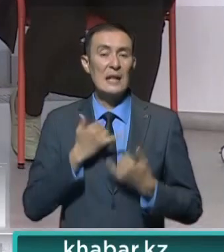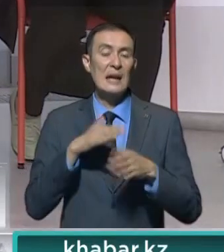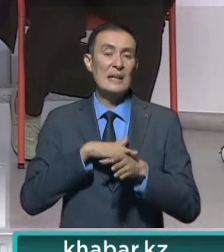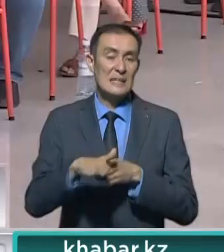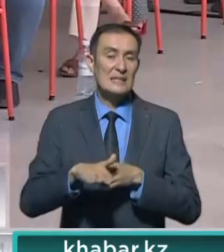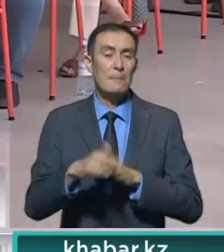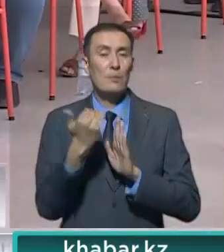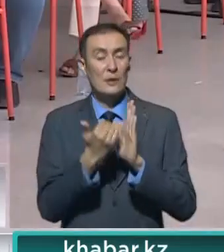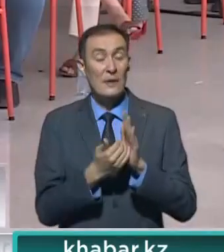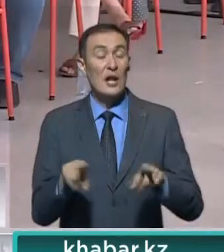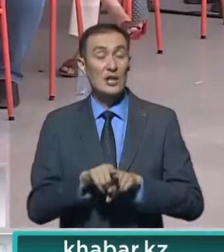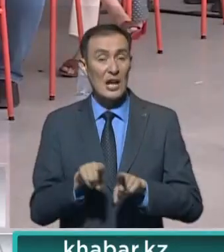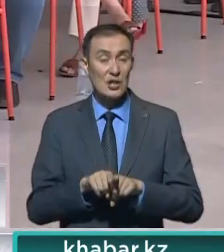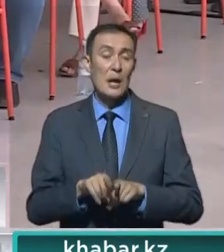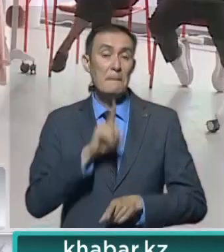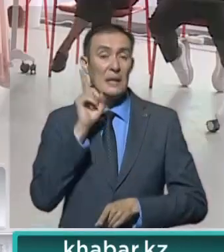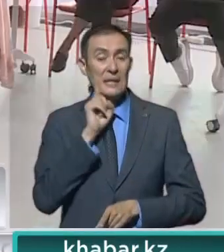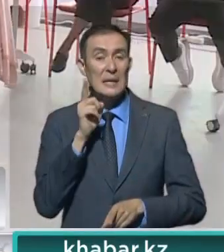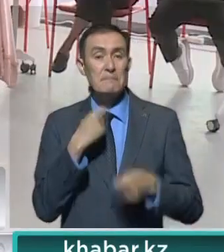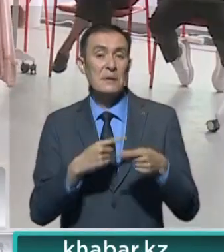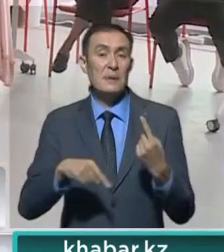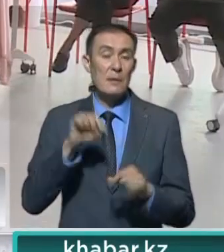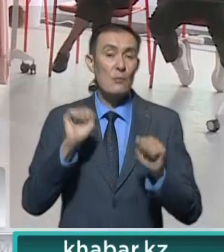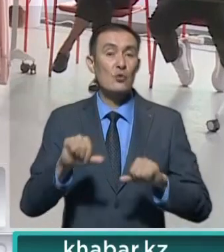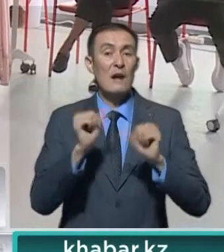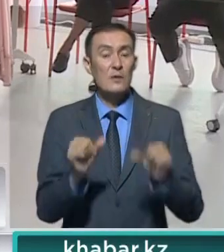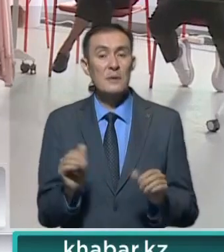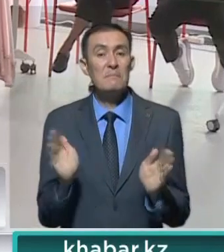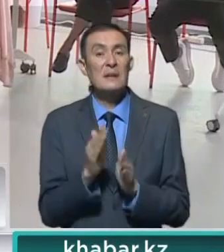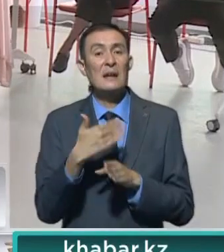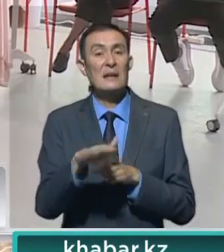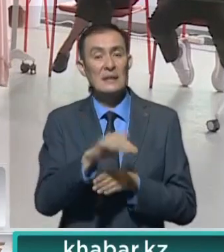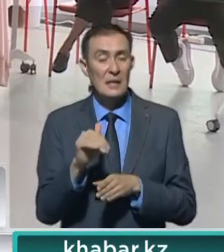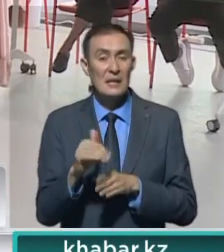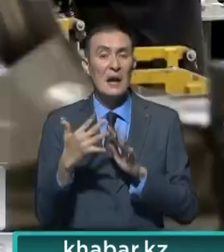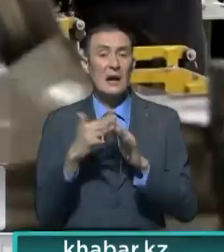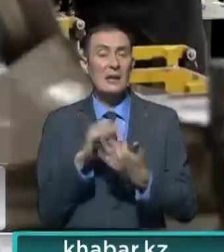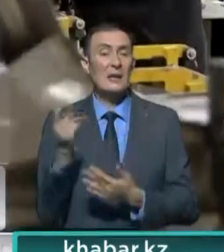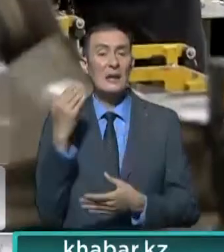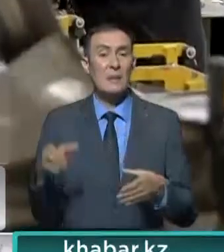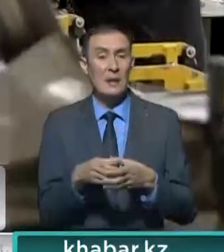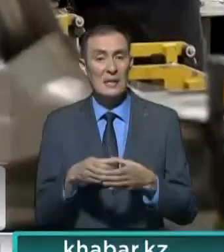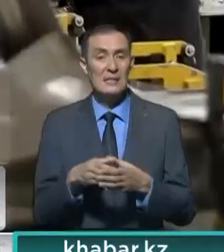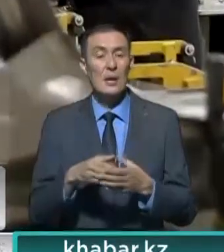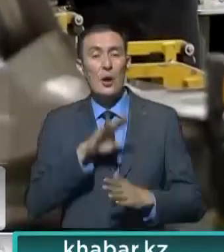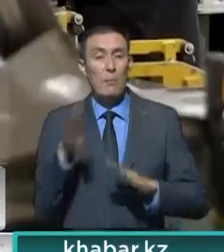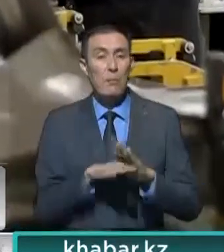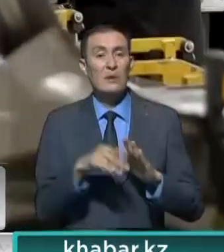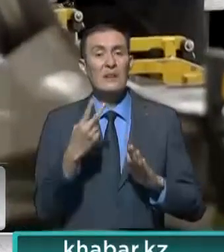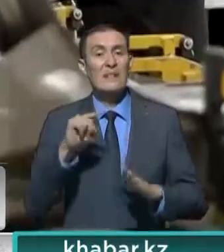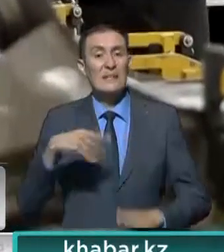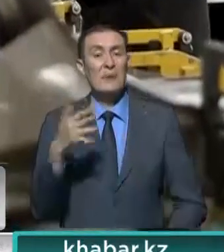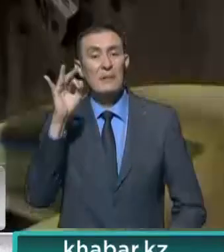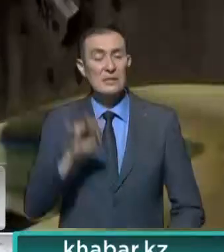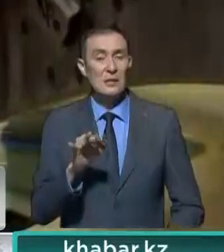реализации проектов. Кроме того, молодые предприниматели могут оформить микрокредиты от аграрной кредитной корпорации под 2,5%